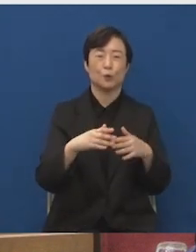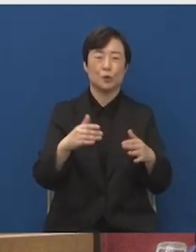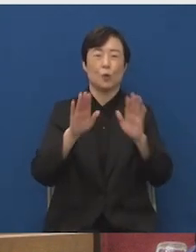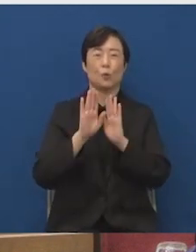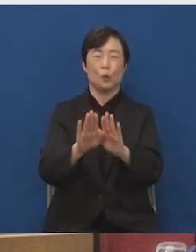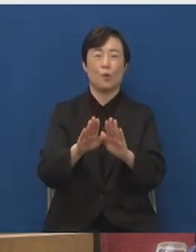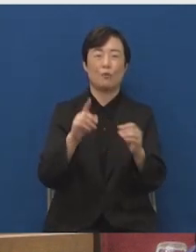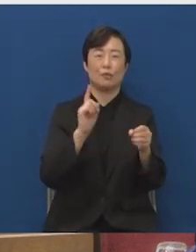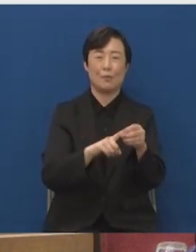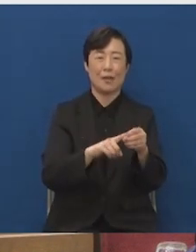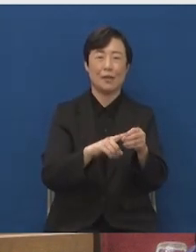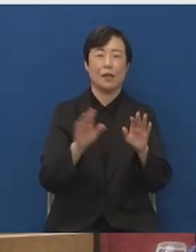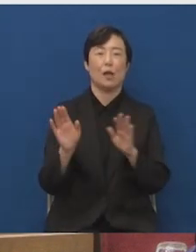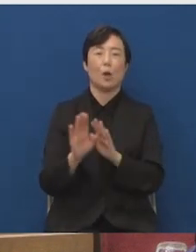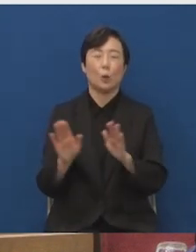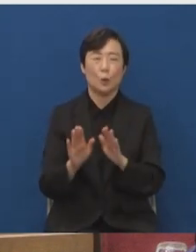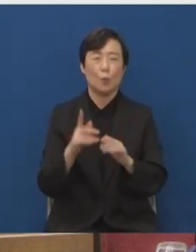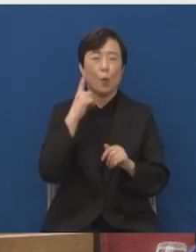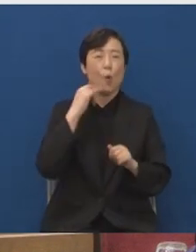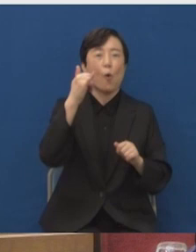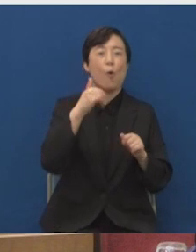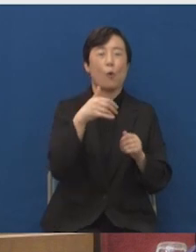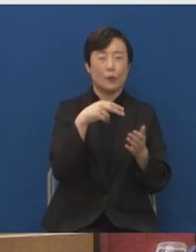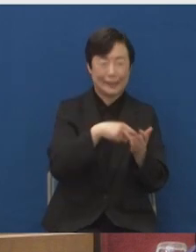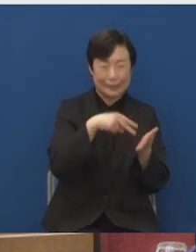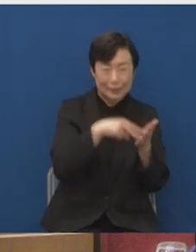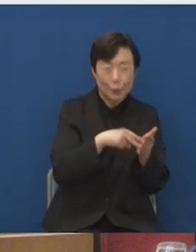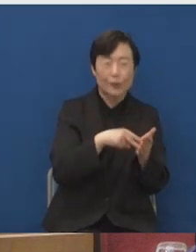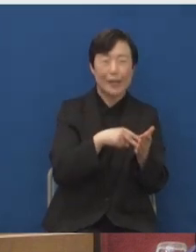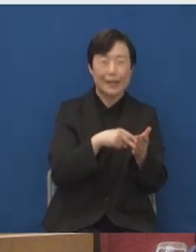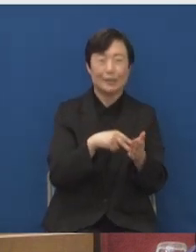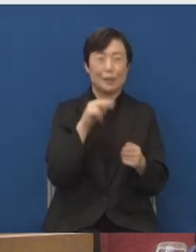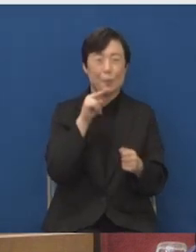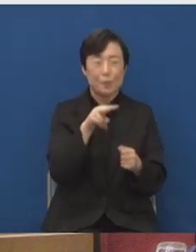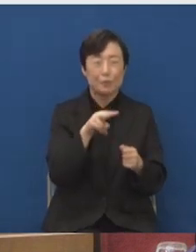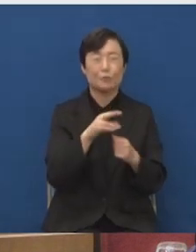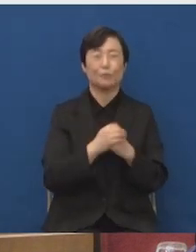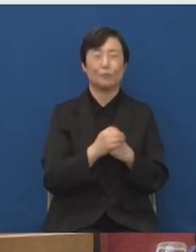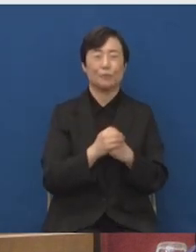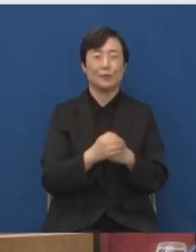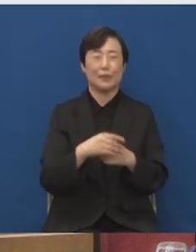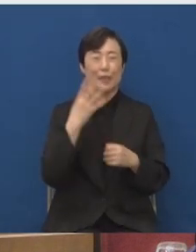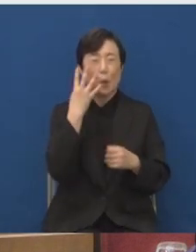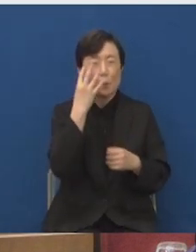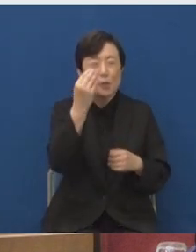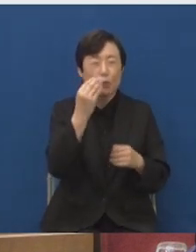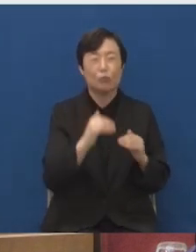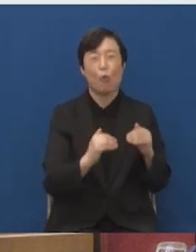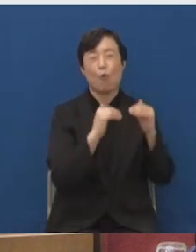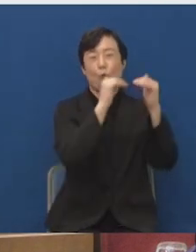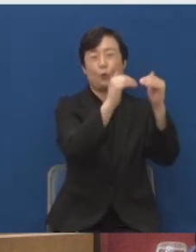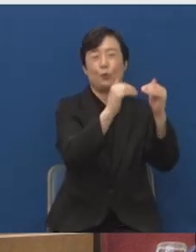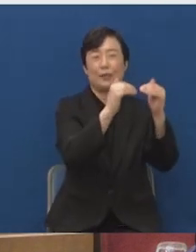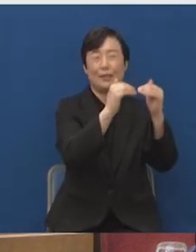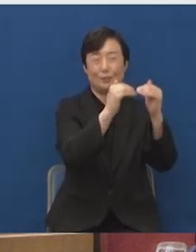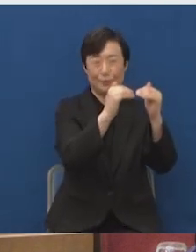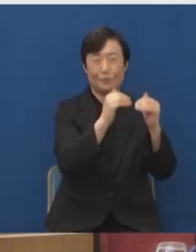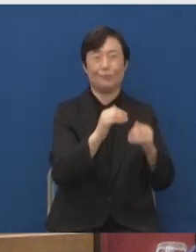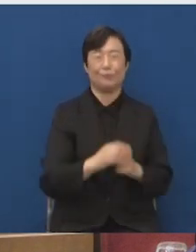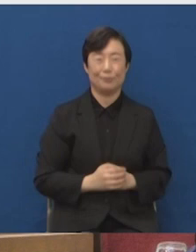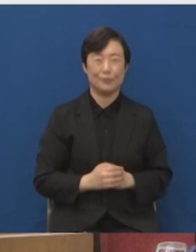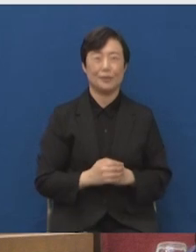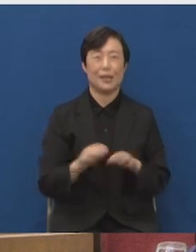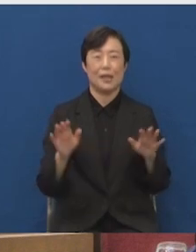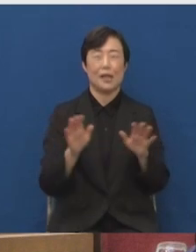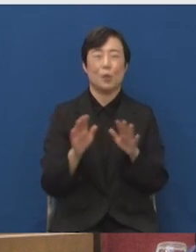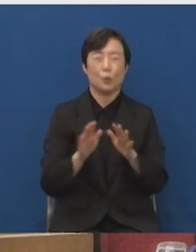保護者の視点に立った子育て教育環境の充実や、地域の魅力等を向上させていくことにより、 若者子育て